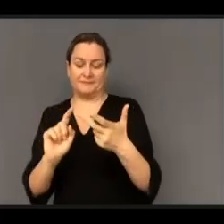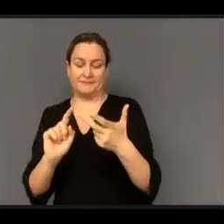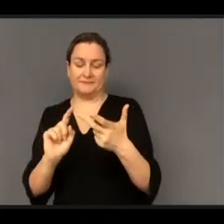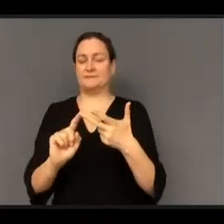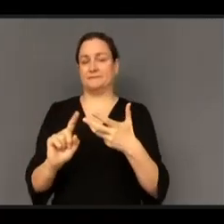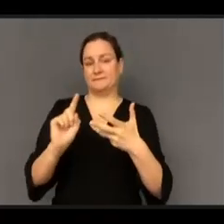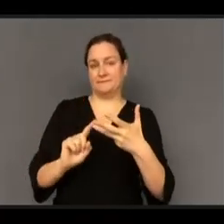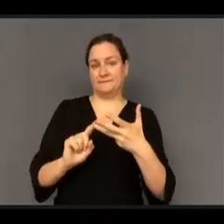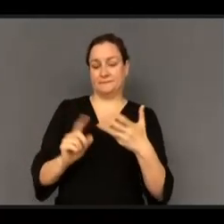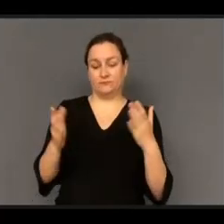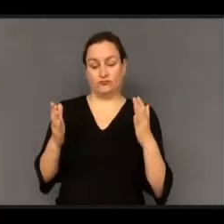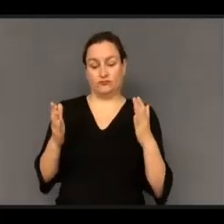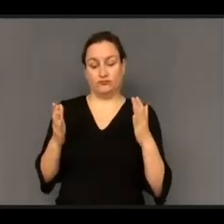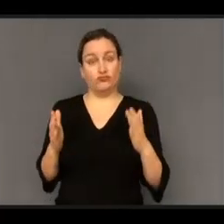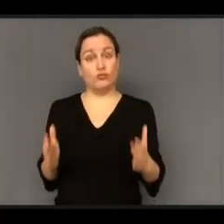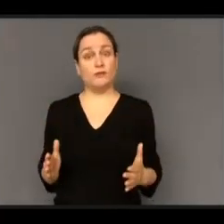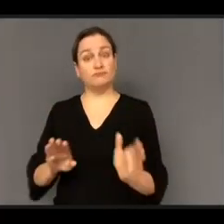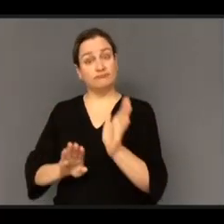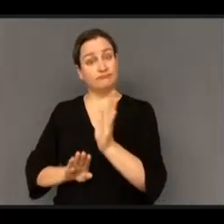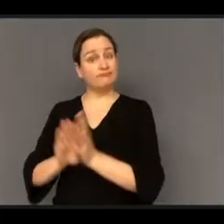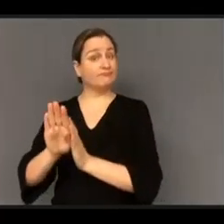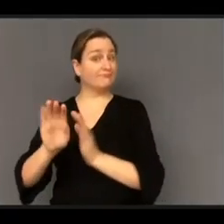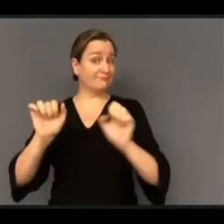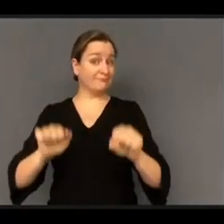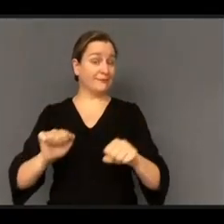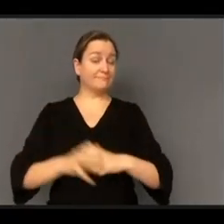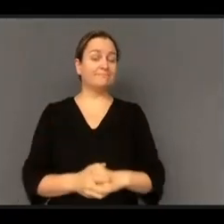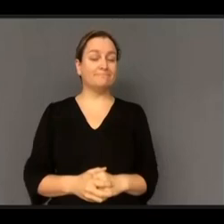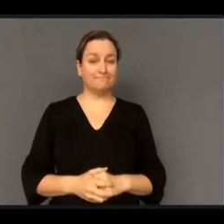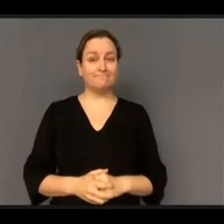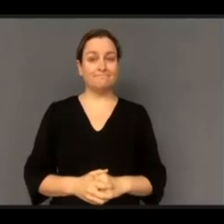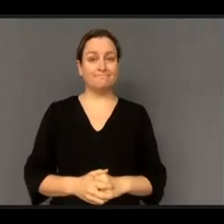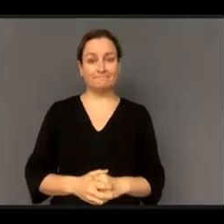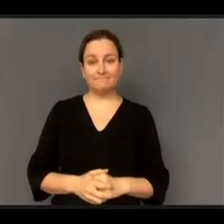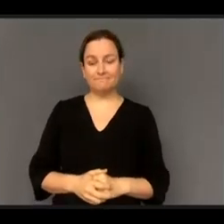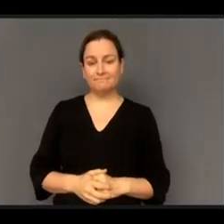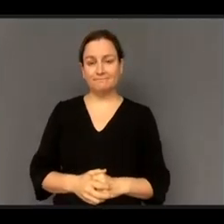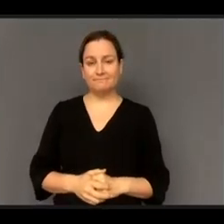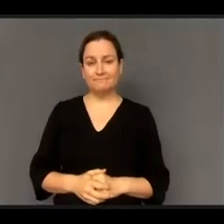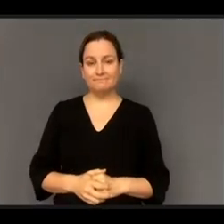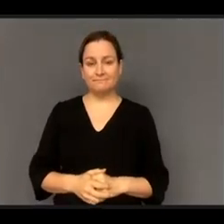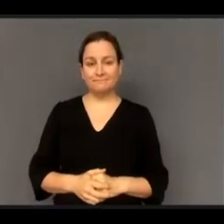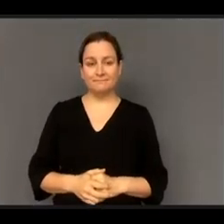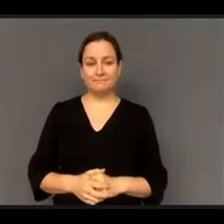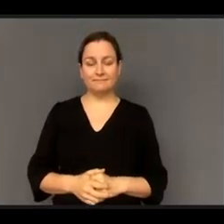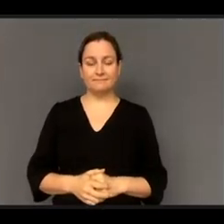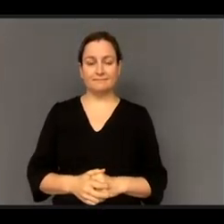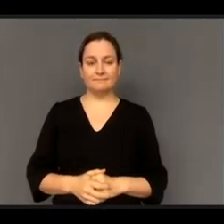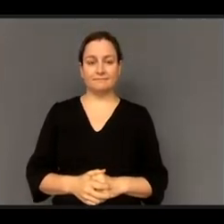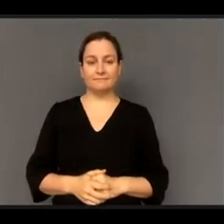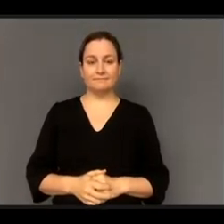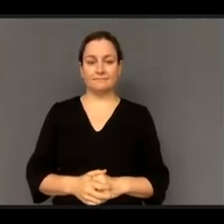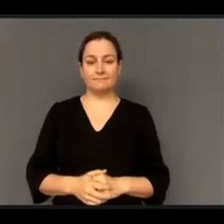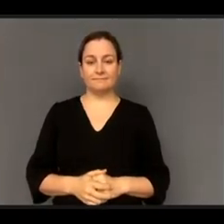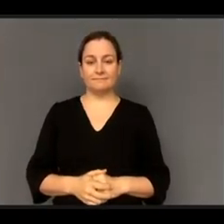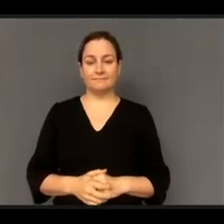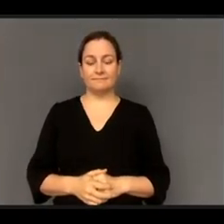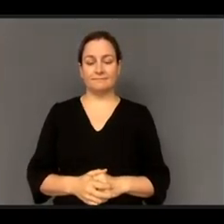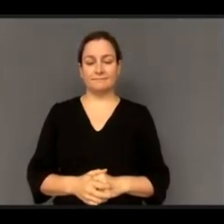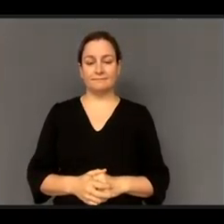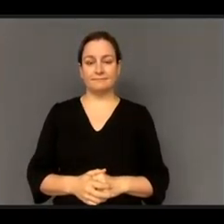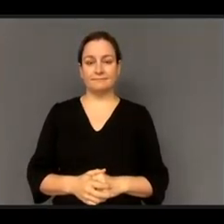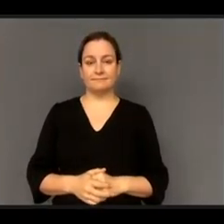一方で、インターネットが偽情報を含む違法有害情報の拡